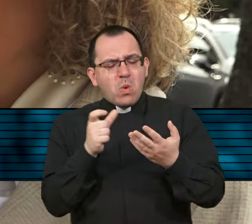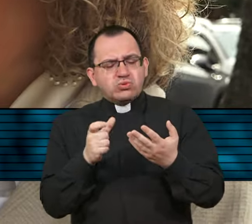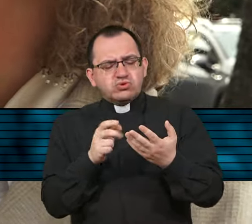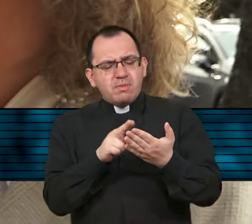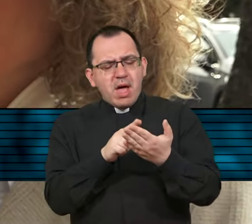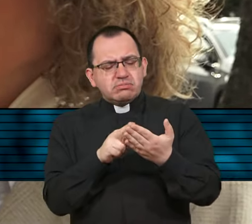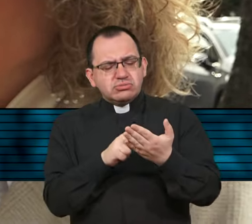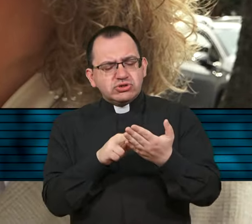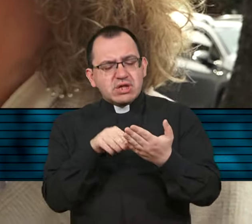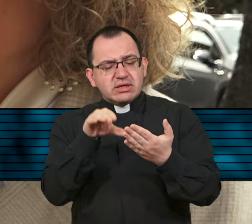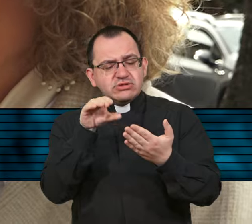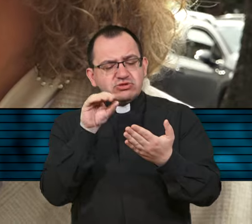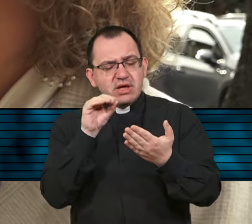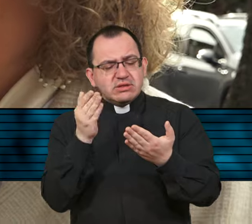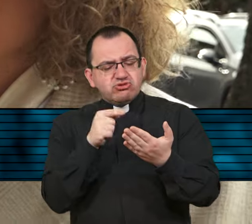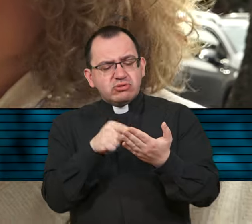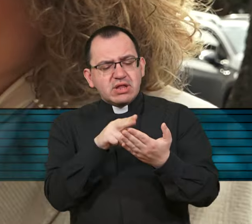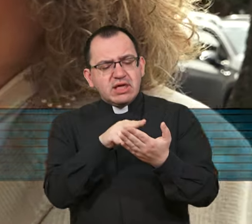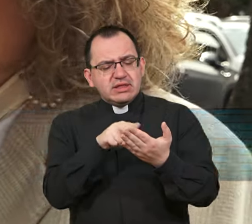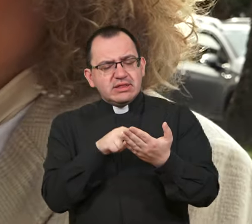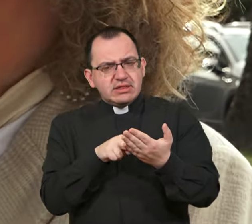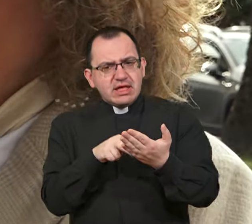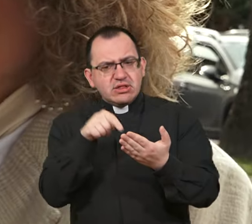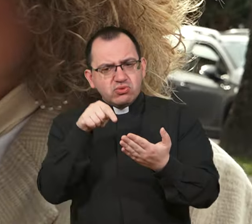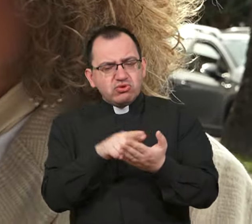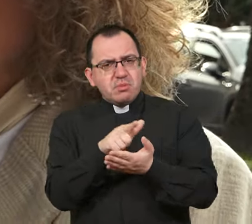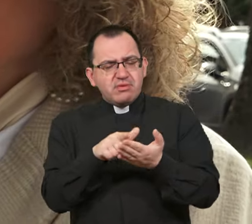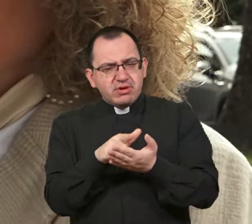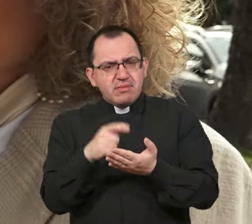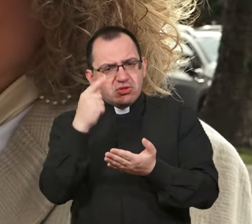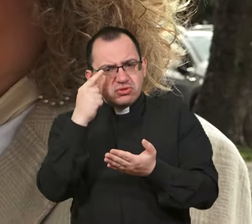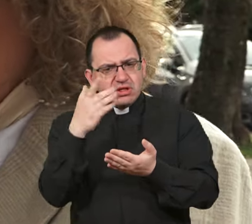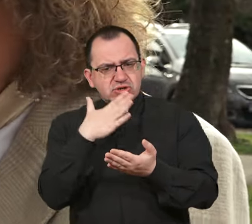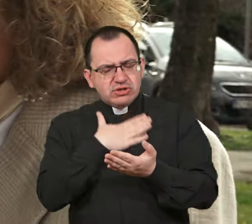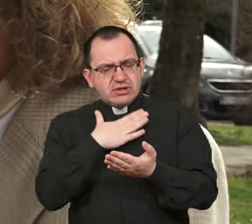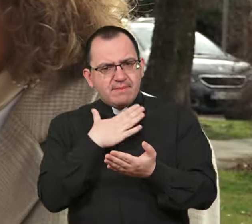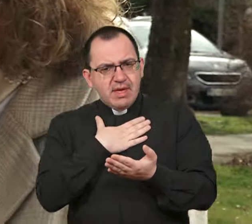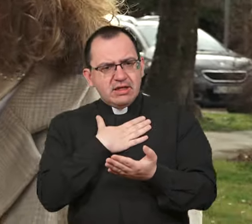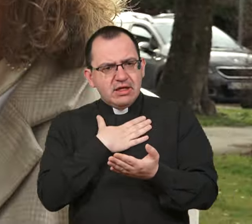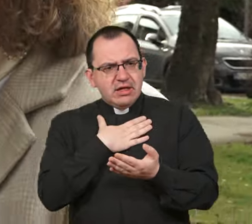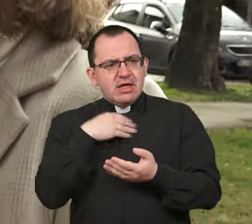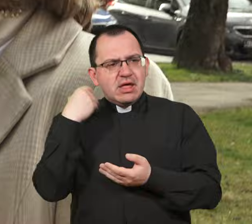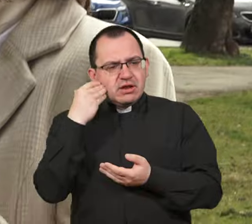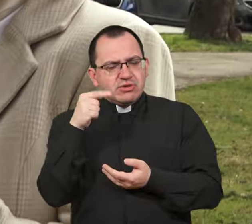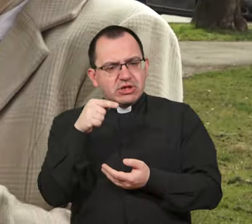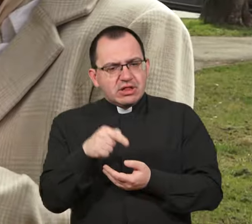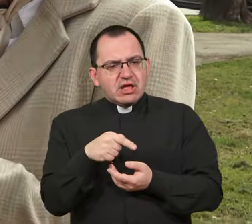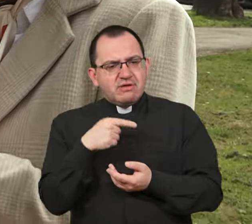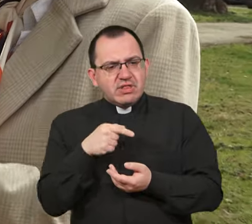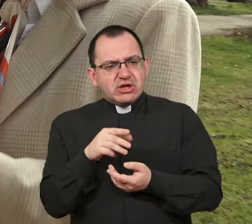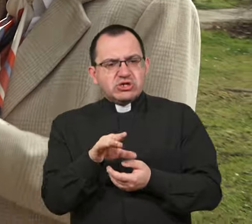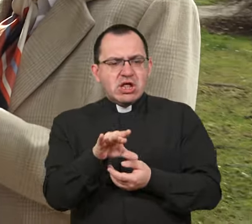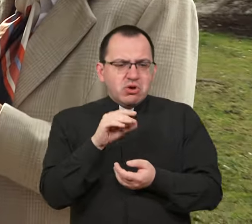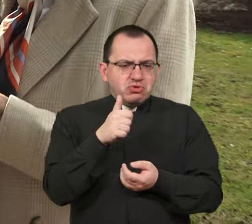teksta shvati što taj tekst u tom trenutku znači za njega i da promišlja na taj način i da onda uzme